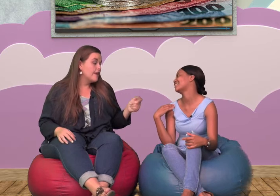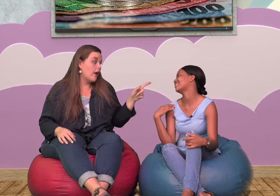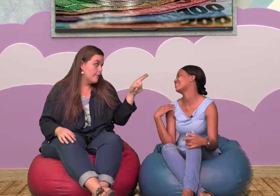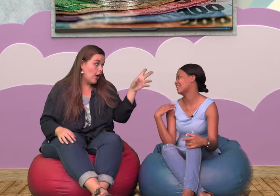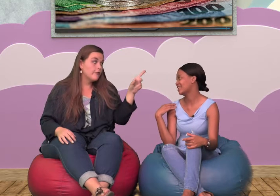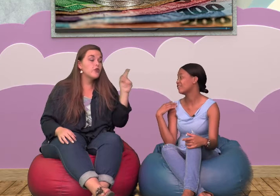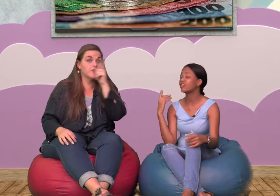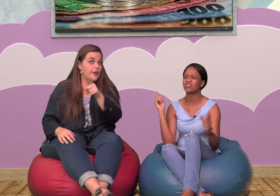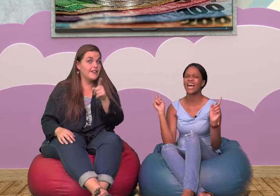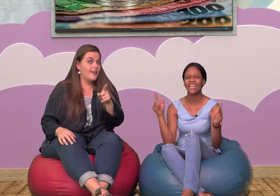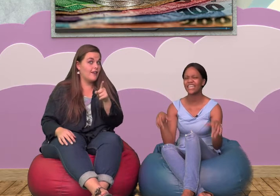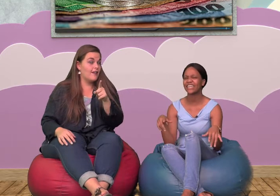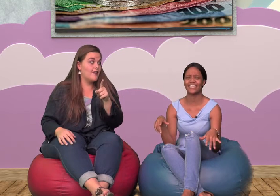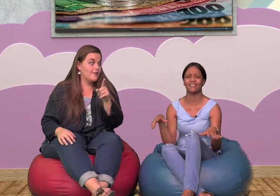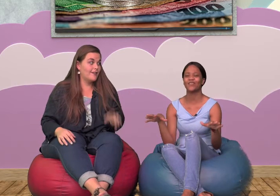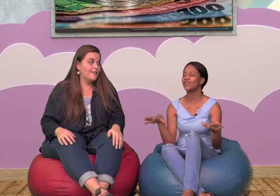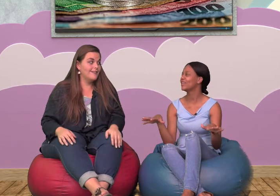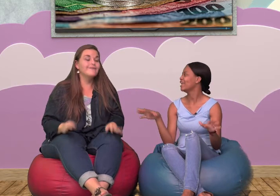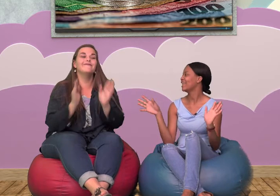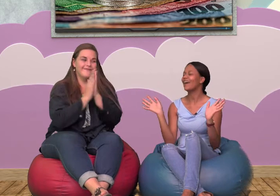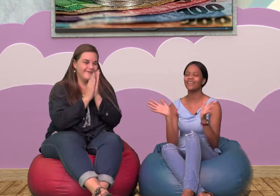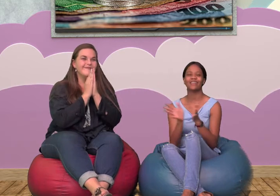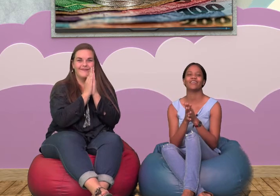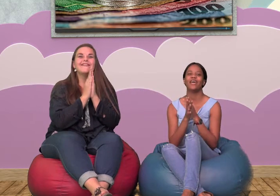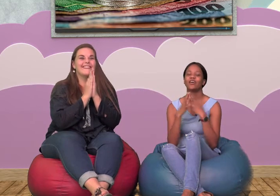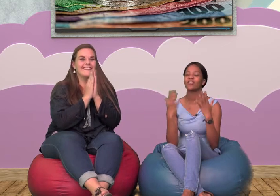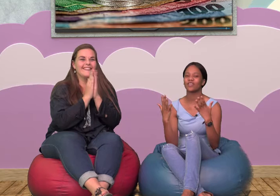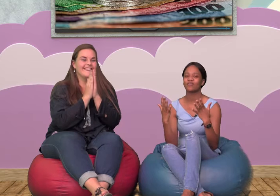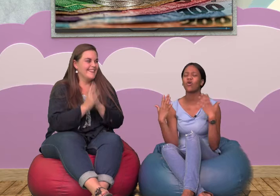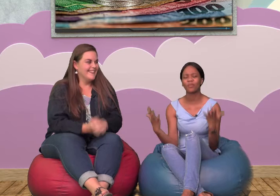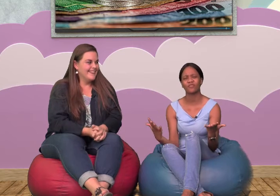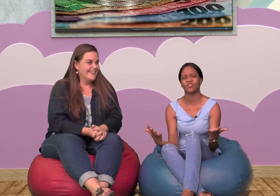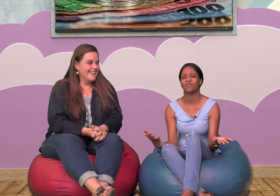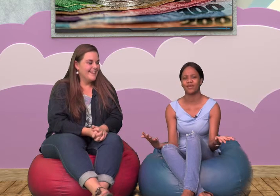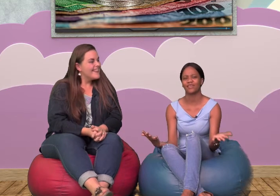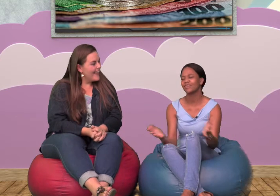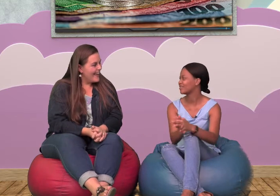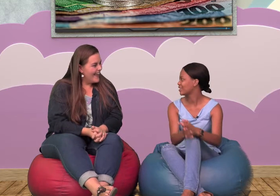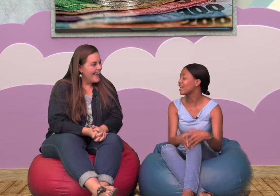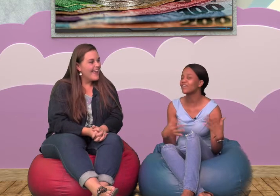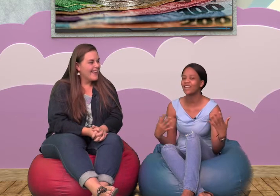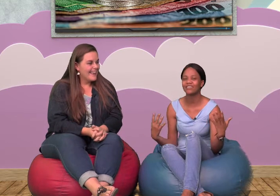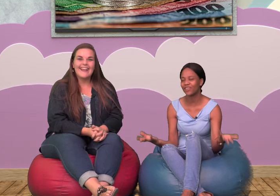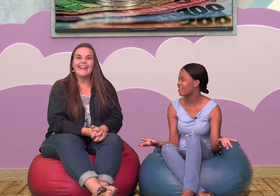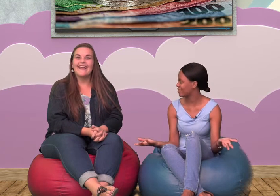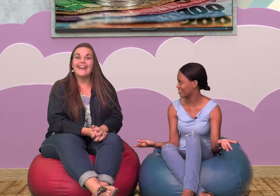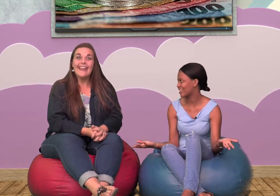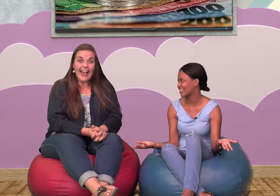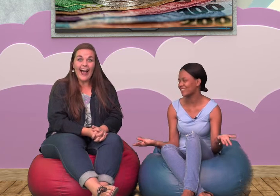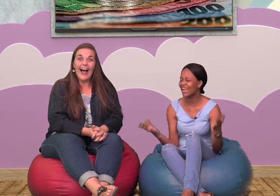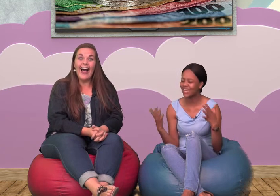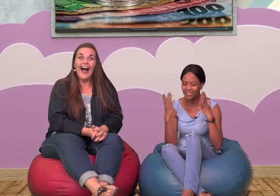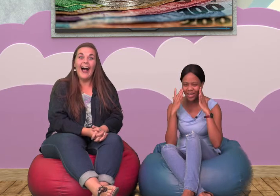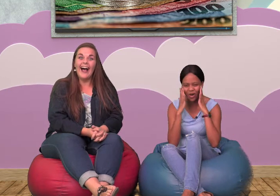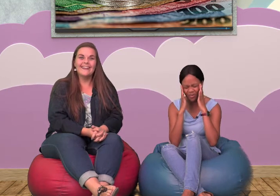kuier. Ja, voor ons vir Zoey en Zacky gaan hallo sê. En allerlei goed wat my so opgewonde maak. Nee? En vandag is Afrikaanse dag.